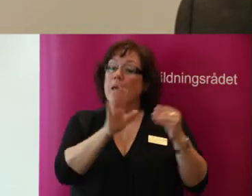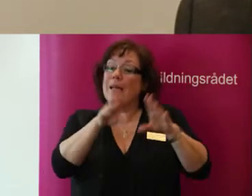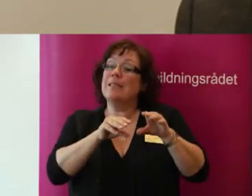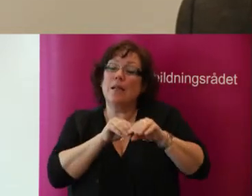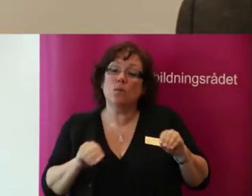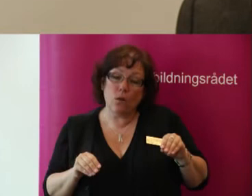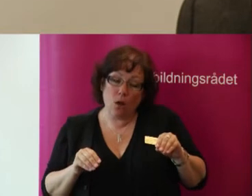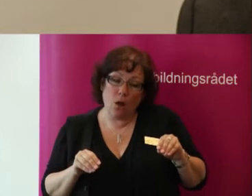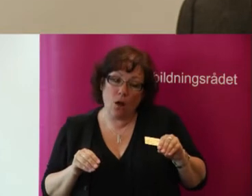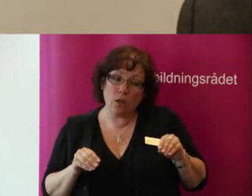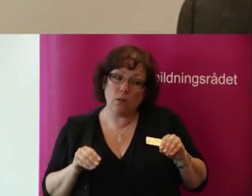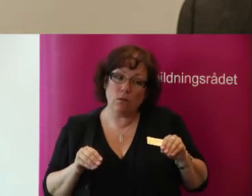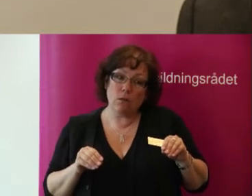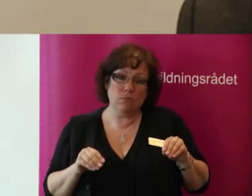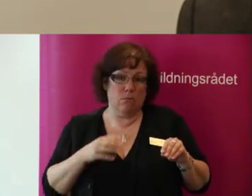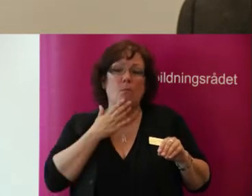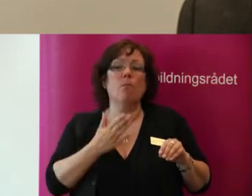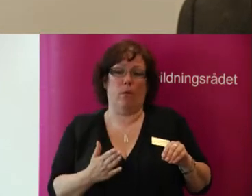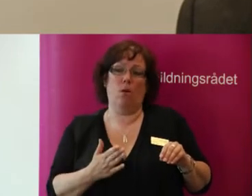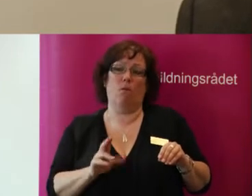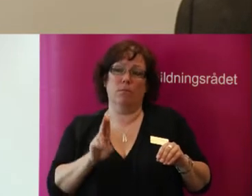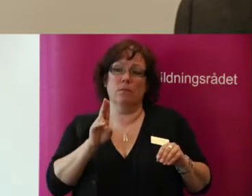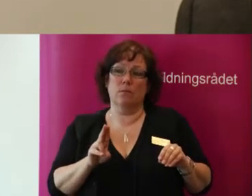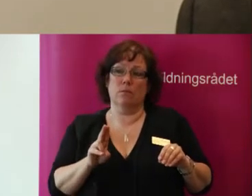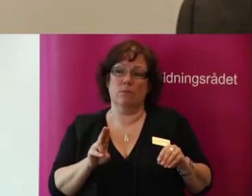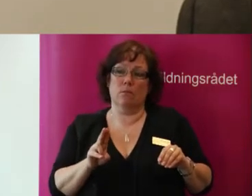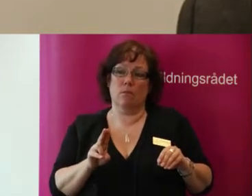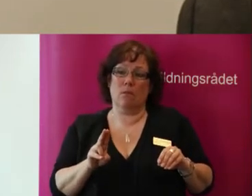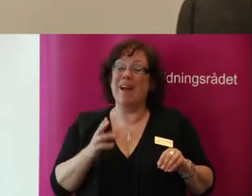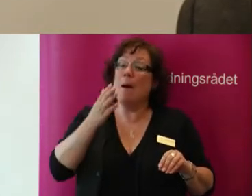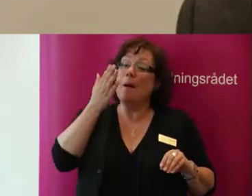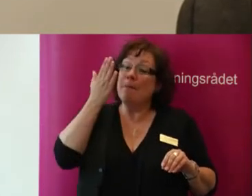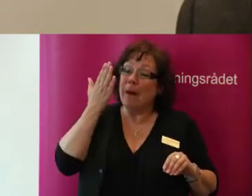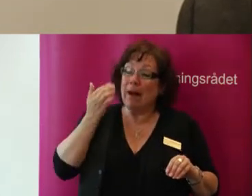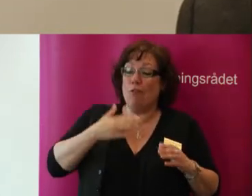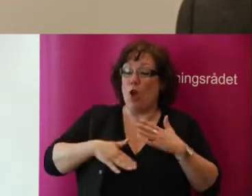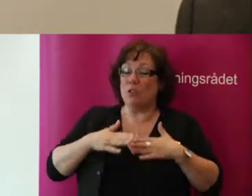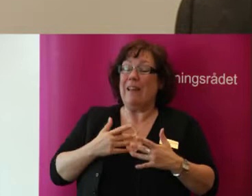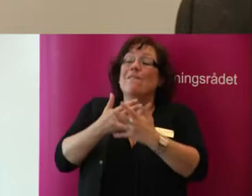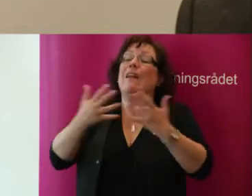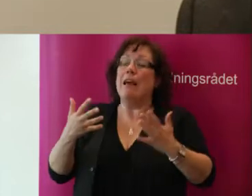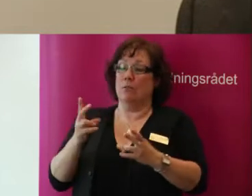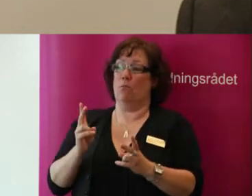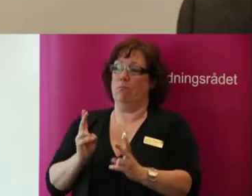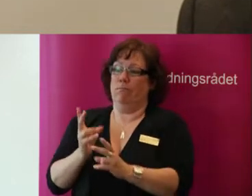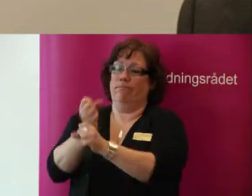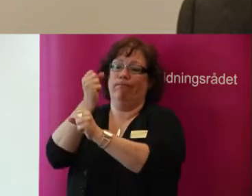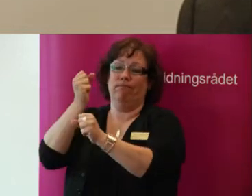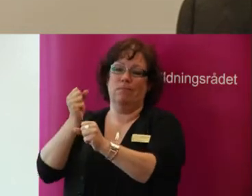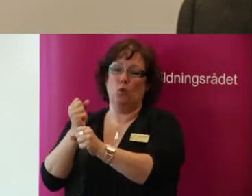resultaten goda. Sen kan man ju önska att det skulle vara avsevärt fler som gick vidare till jobb och ytterligare